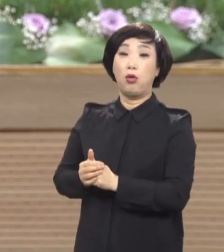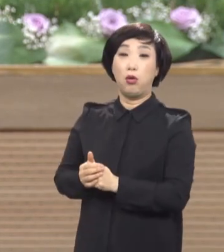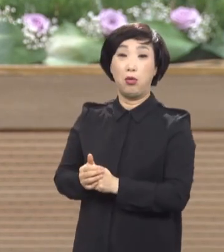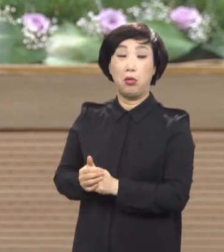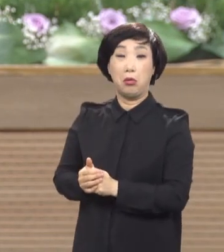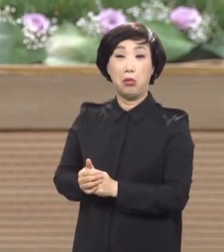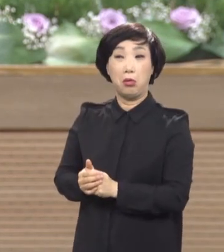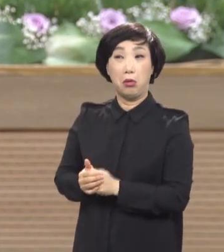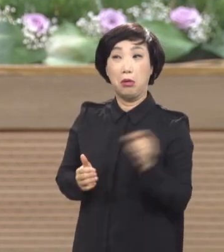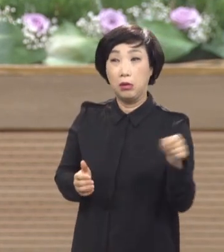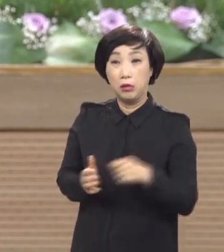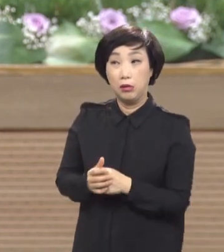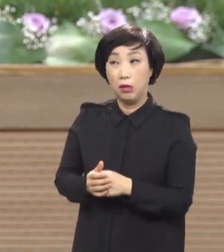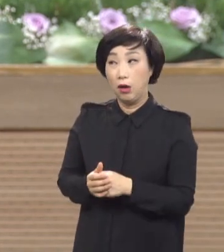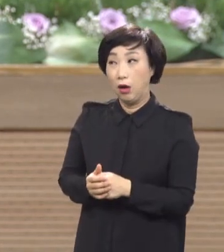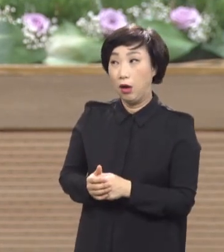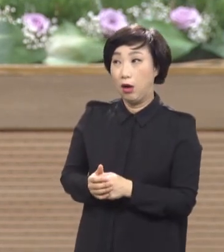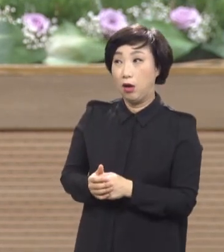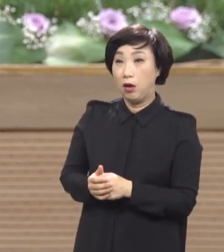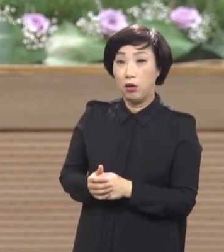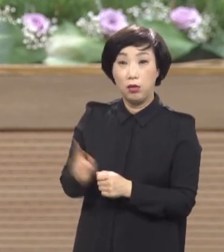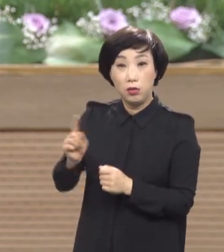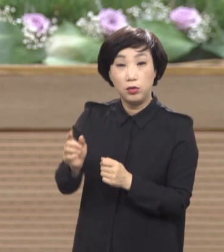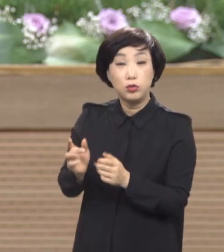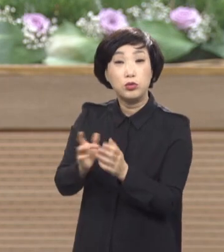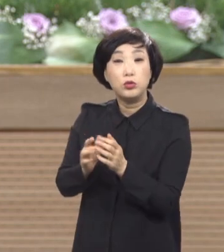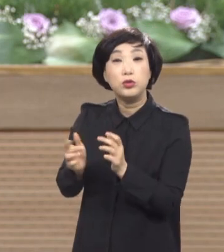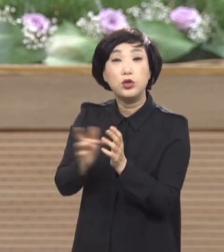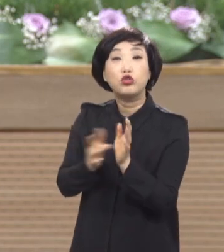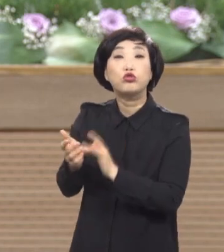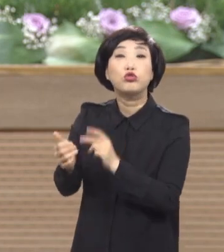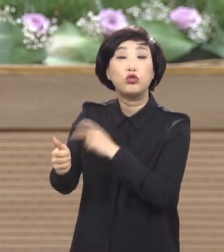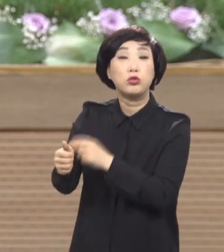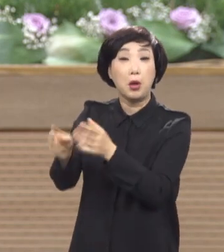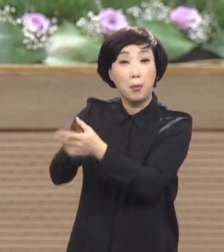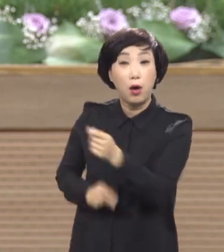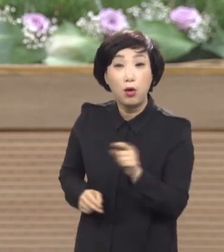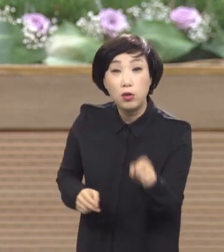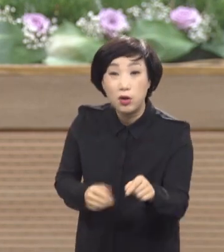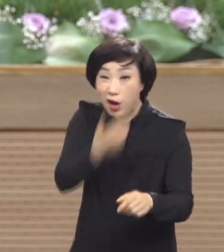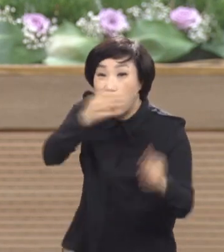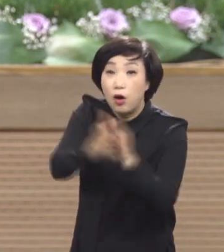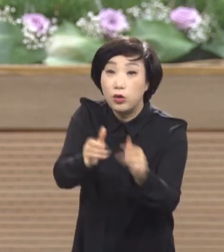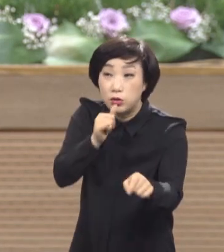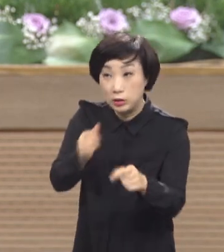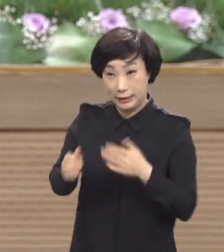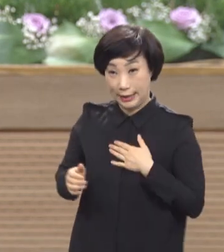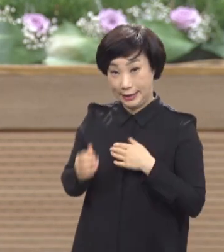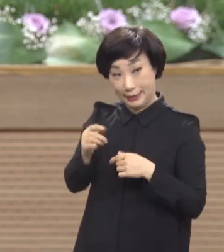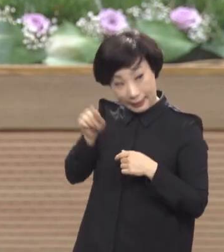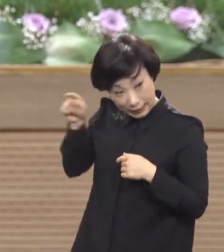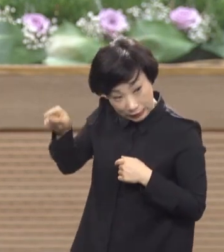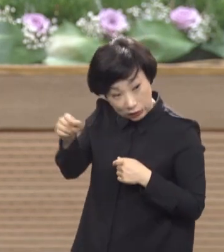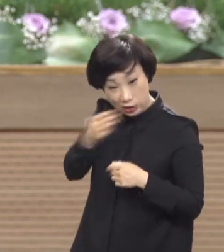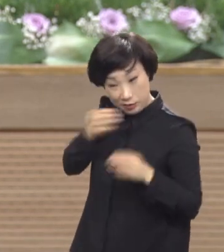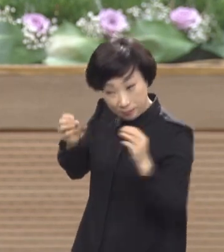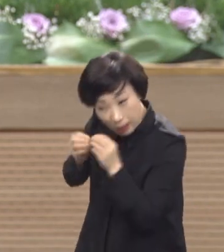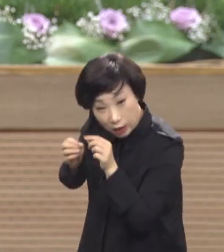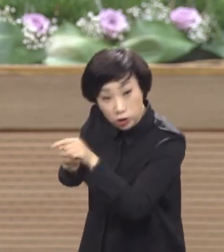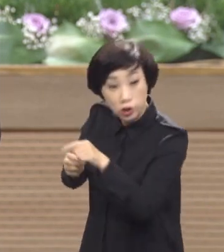누가 예수냐를 짜기를 내가 가서 입 맞추는 게 예수인데 그를 잡아가면 예수다